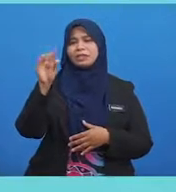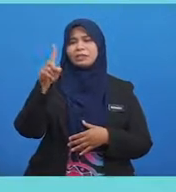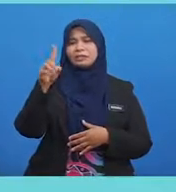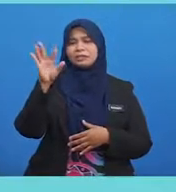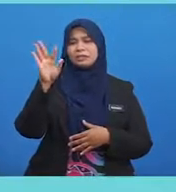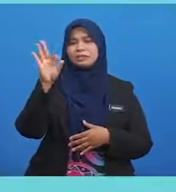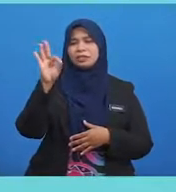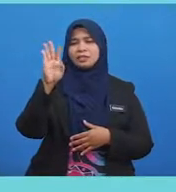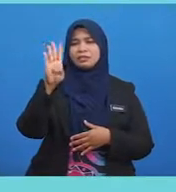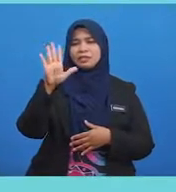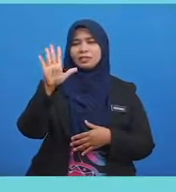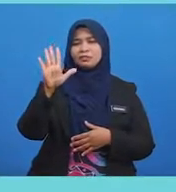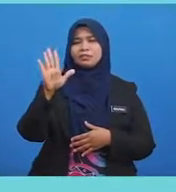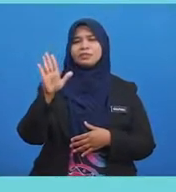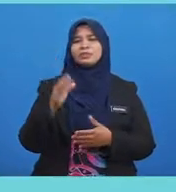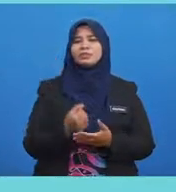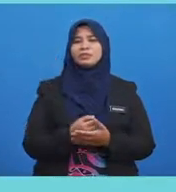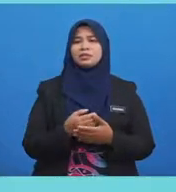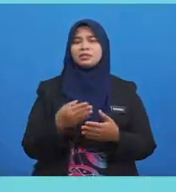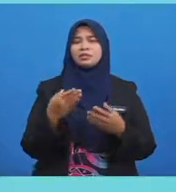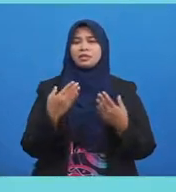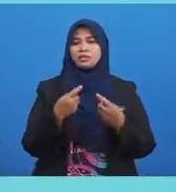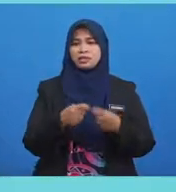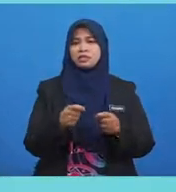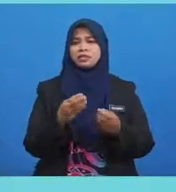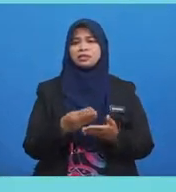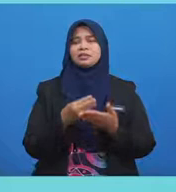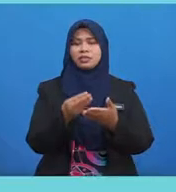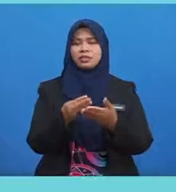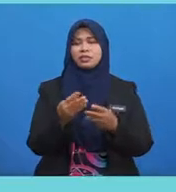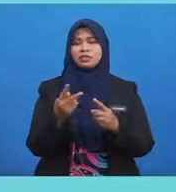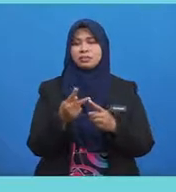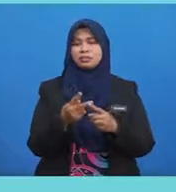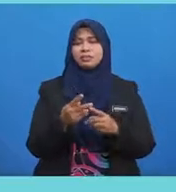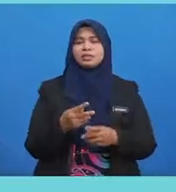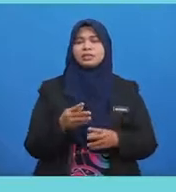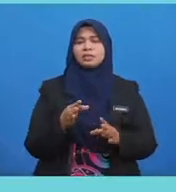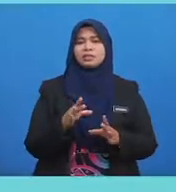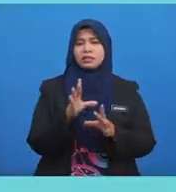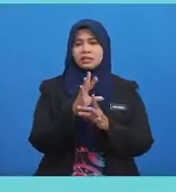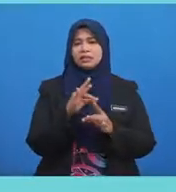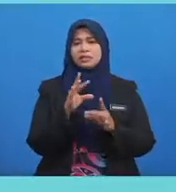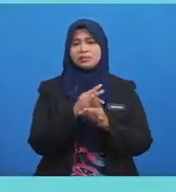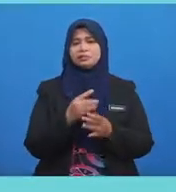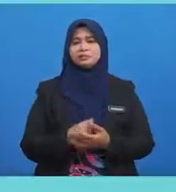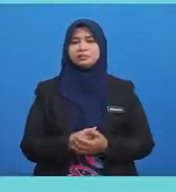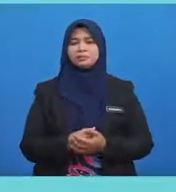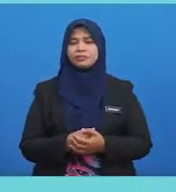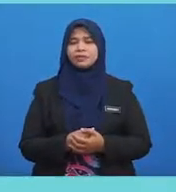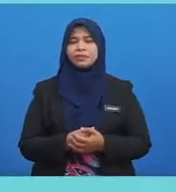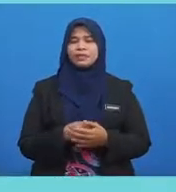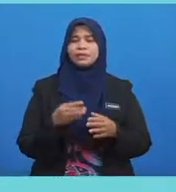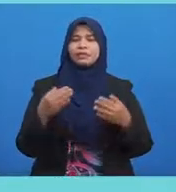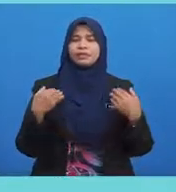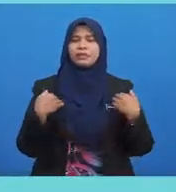daripada penduduk tempatan. Keadaan ini bermula pada 11 September 1945